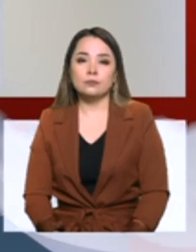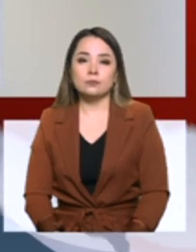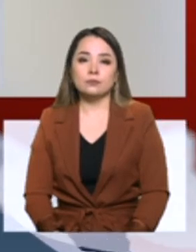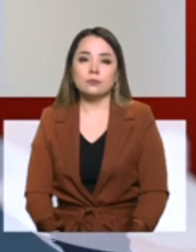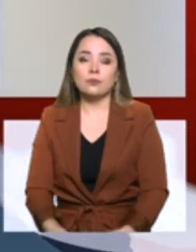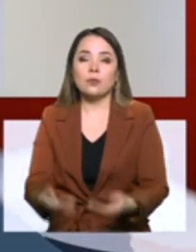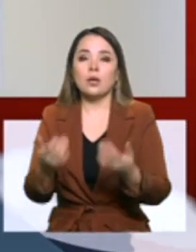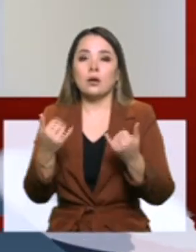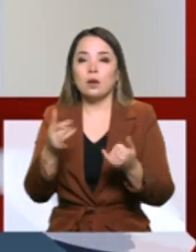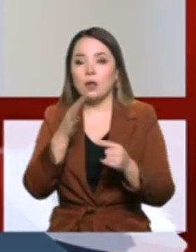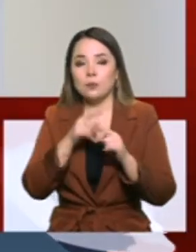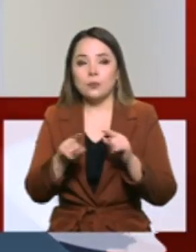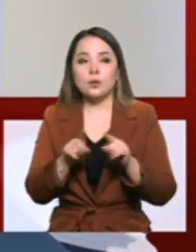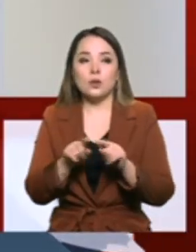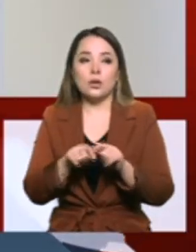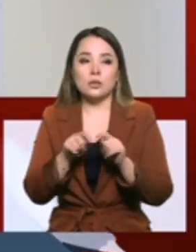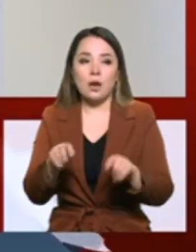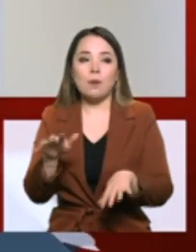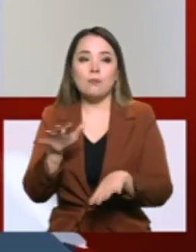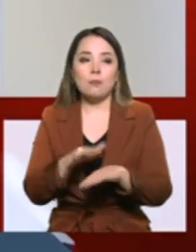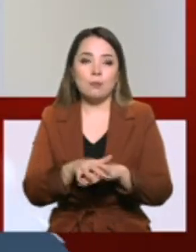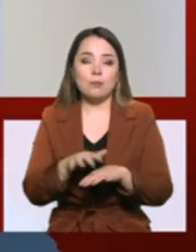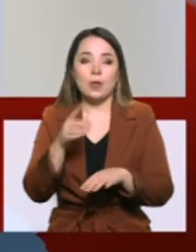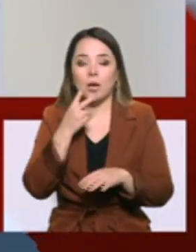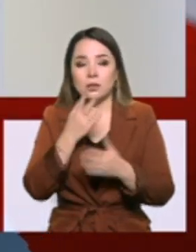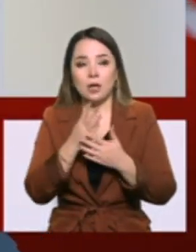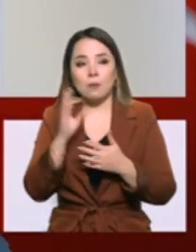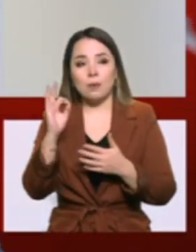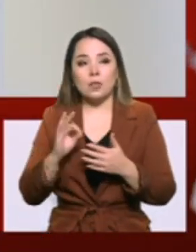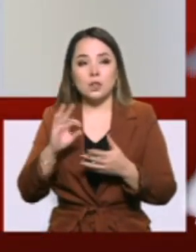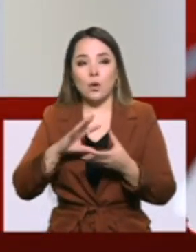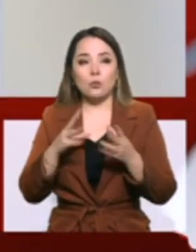Енді қазіргі уақытта қарайтын болсақ, базалық пайыздық мөлшерлемені